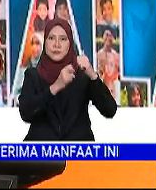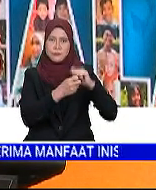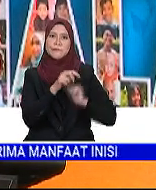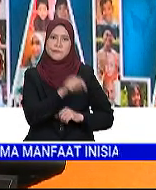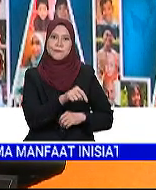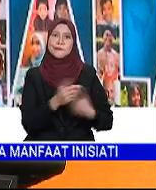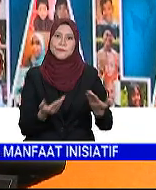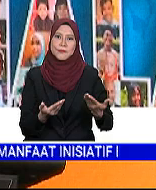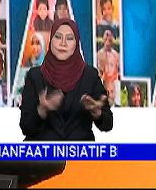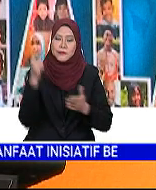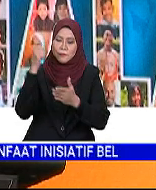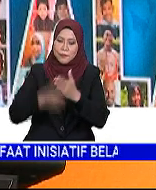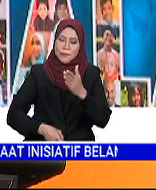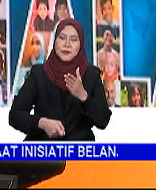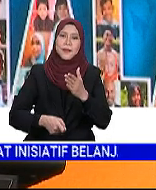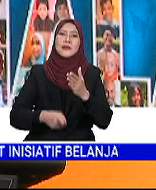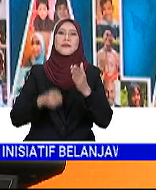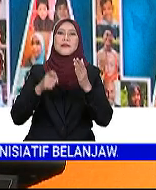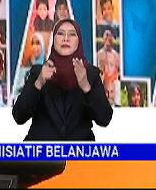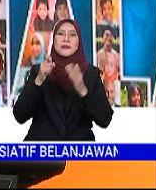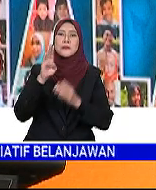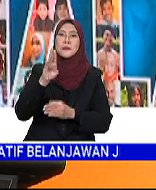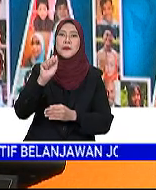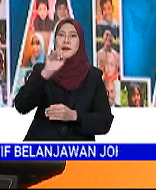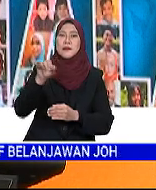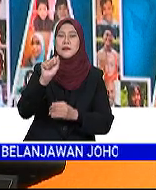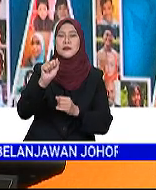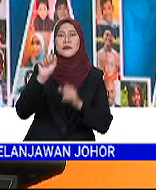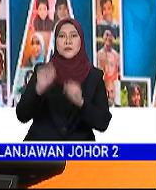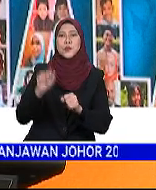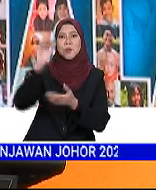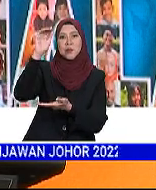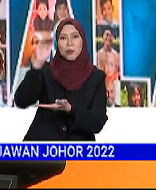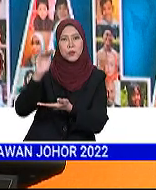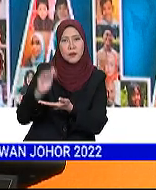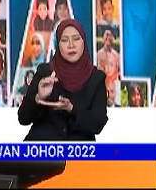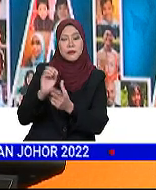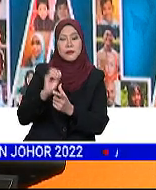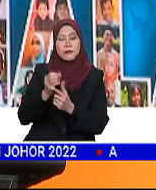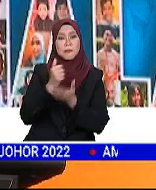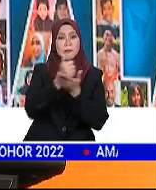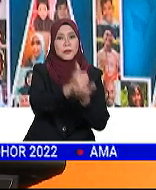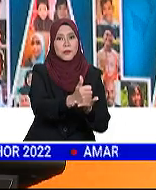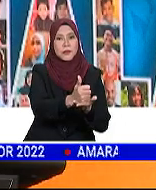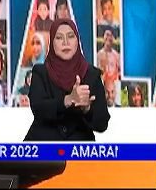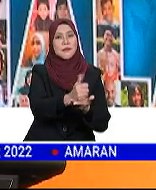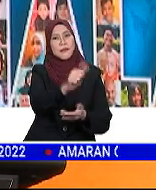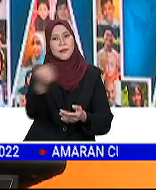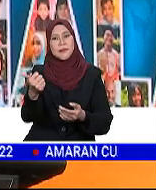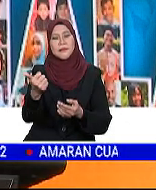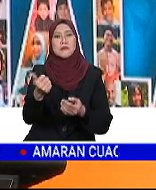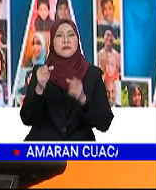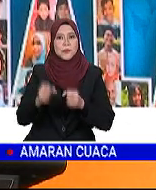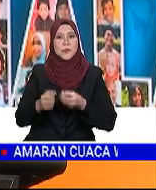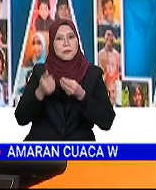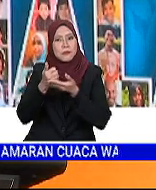supaya harga dapat dikurangkan ataupun bantuan-bantuan lain dapat diberikan kepada